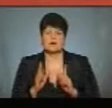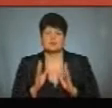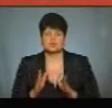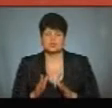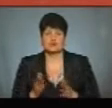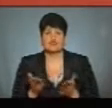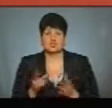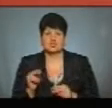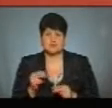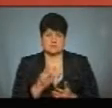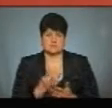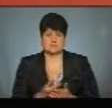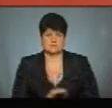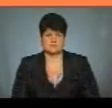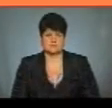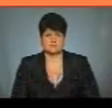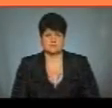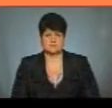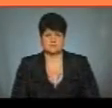як вони будуть, в яких числах виглядати.